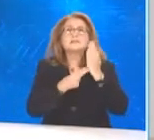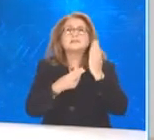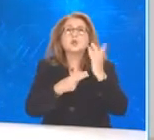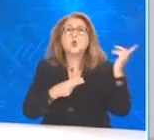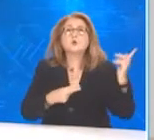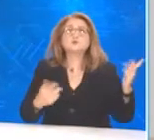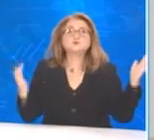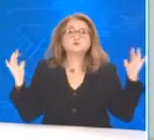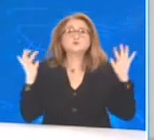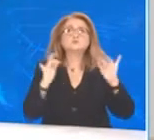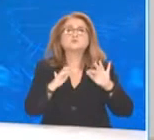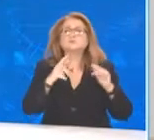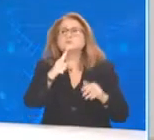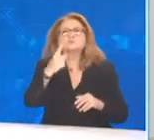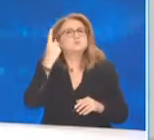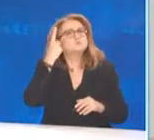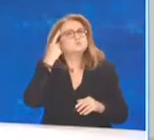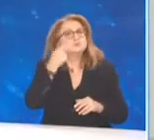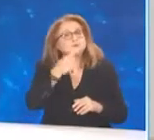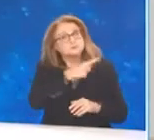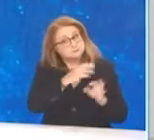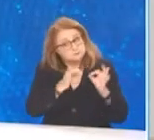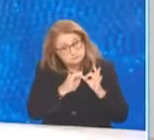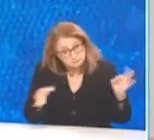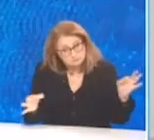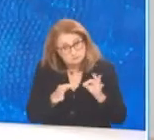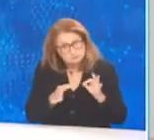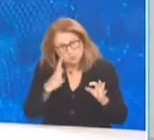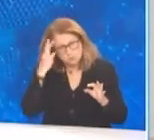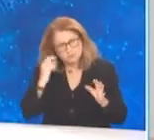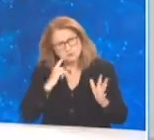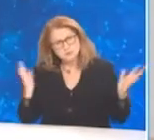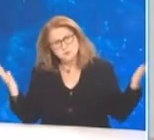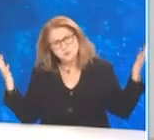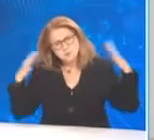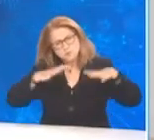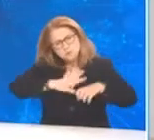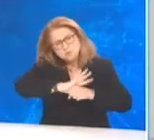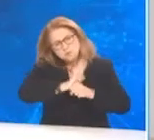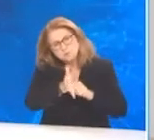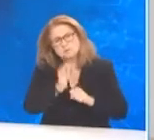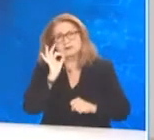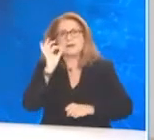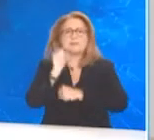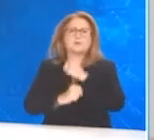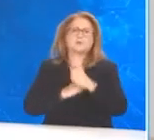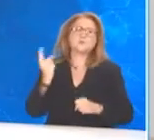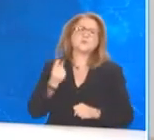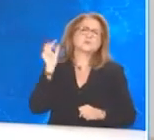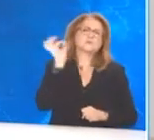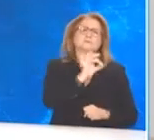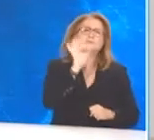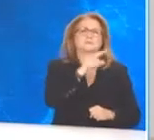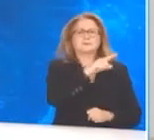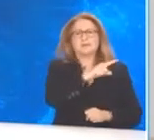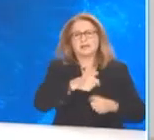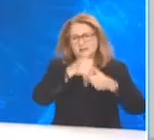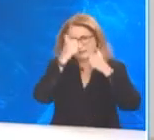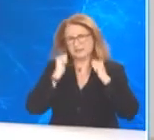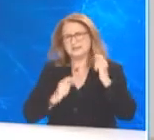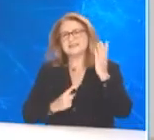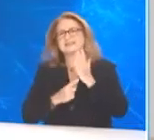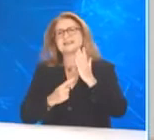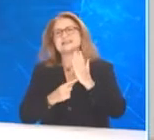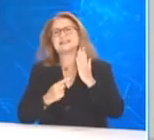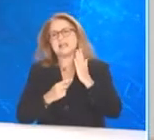κόσμος που θα συγκεντρωθεί και θα τηρεί τις αποστάσεις, γιατί ξέρουμε τι γίνεται κάθε χρόνο. Ευχαριστώ. Νομίζω ότι ο καθένας θα λάβει την